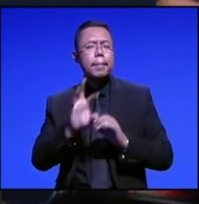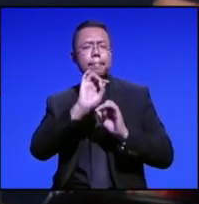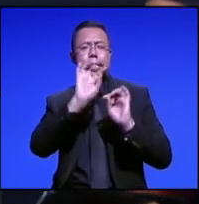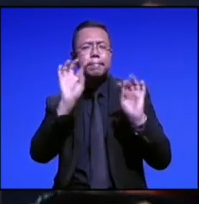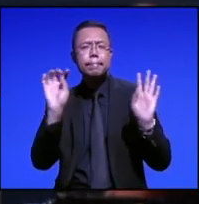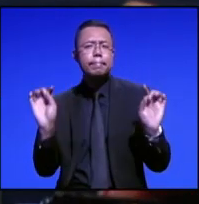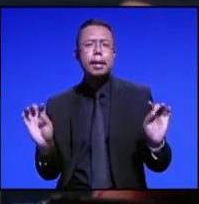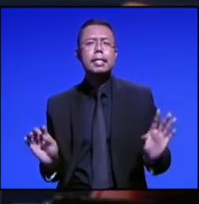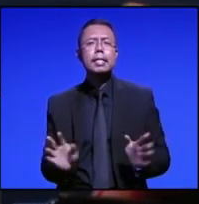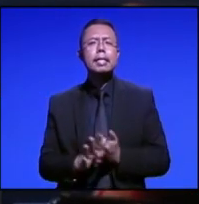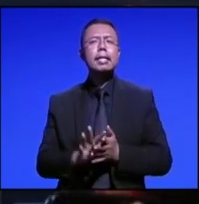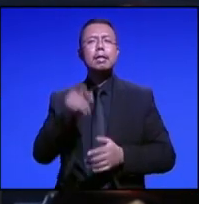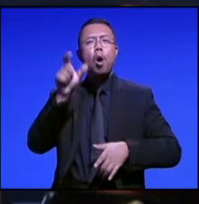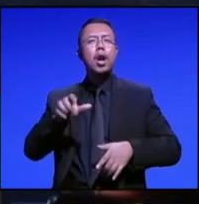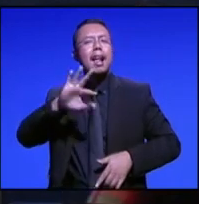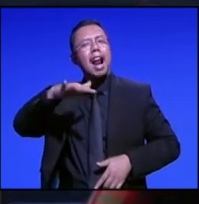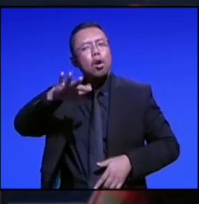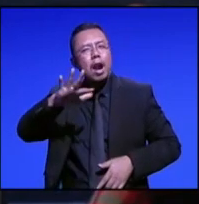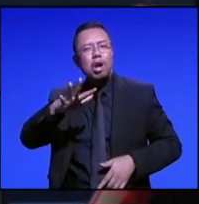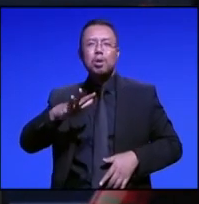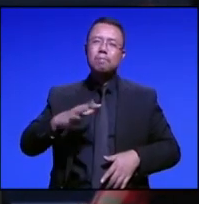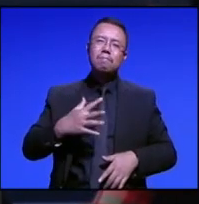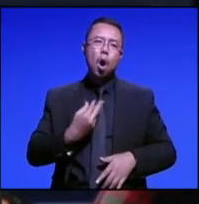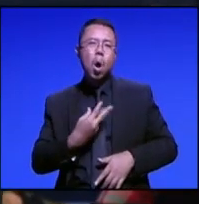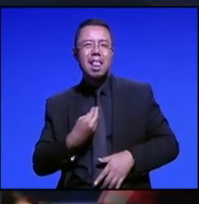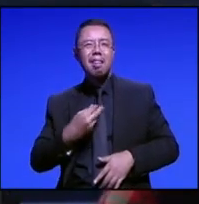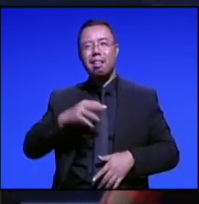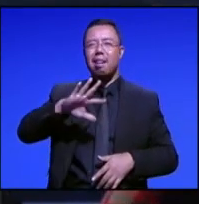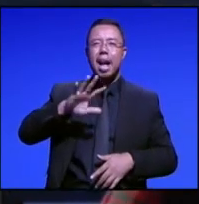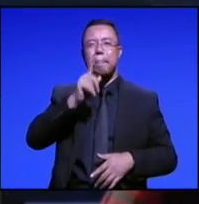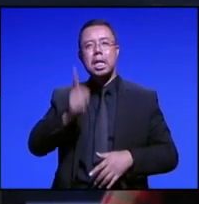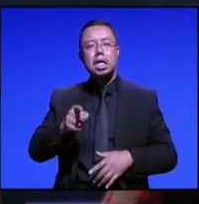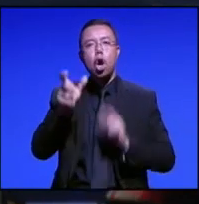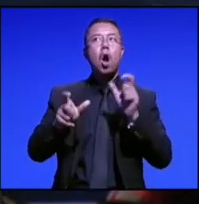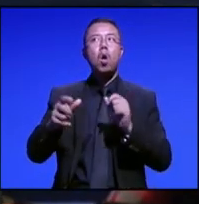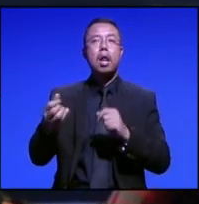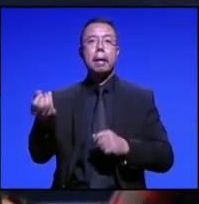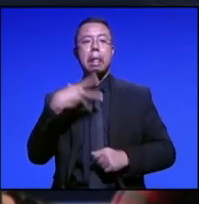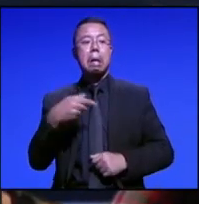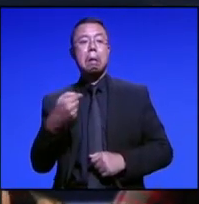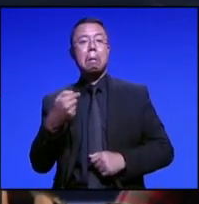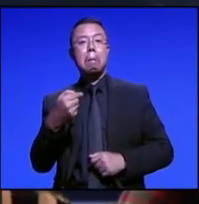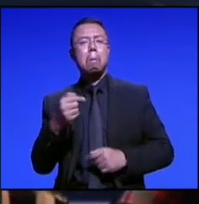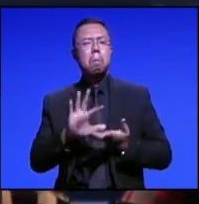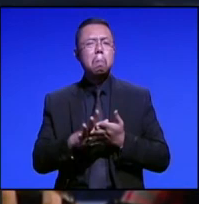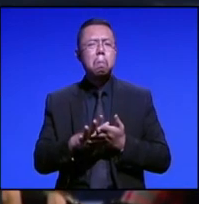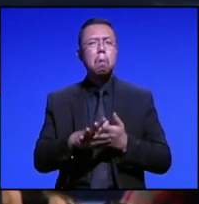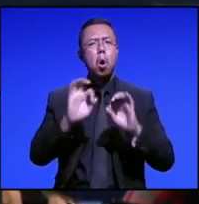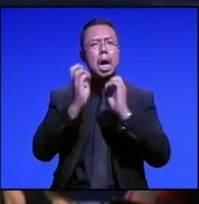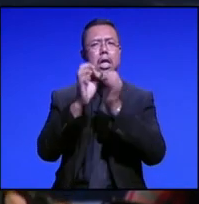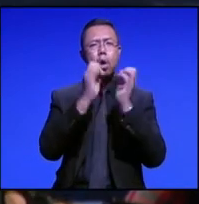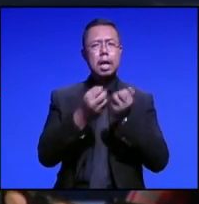segala keraguan, kebimbangan beberapa orang-orang tertentu, organisasi-organisasi